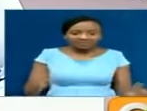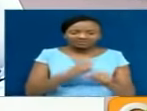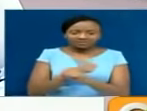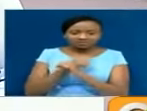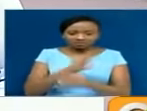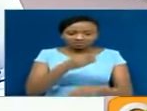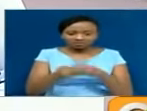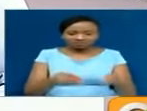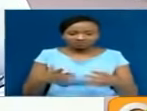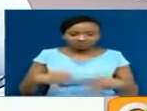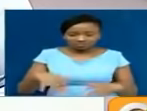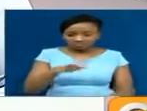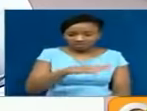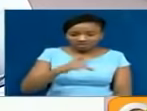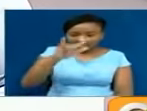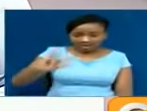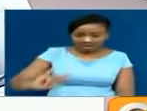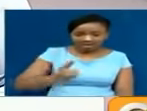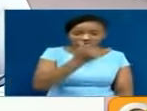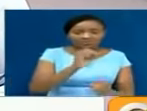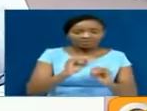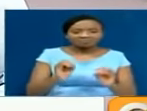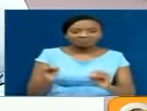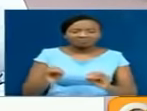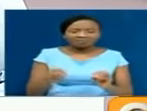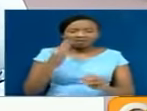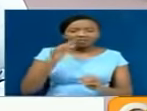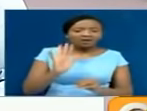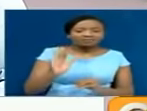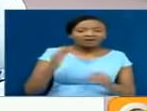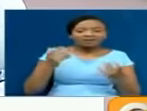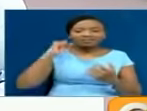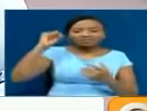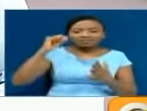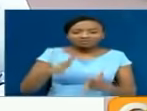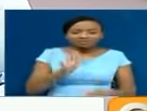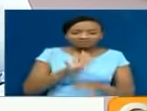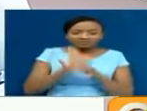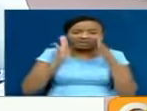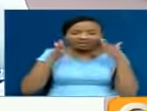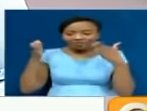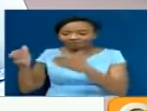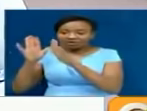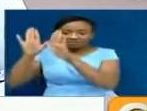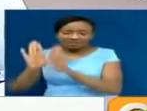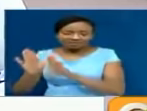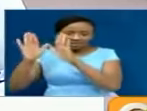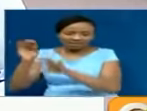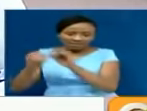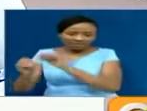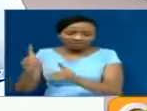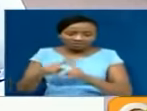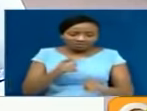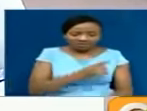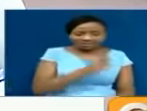kuwa polisi wamejiingiza kwenye vita vya kisiasa wakati wa kutekeleza majukumu yao. Naibu Rais amesema maafisa wa usalama wako